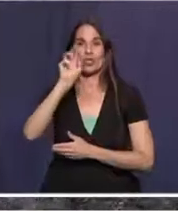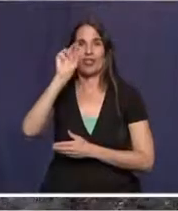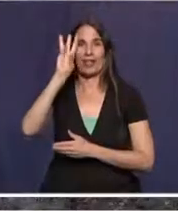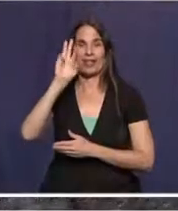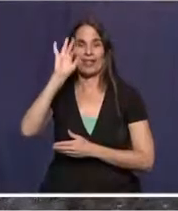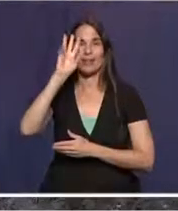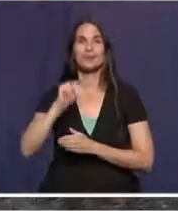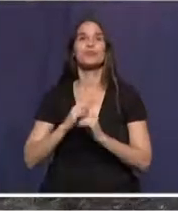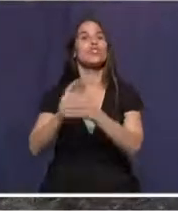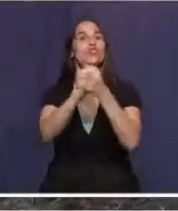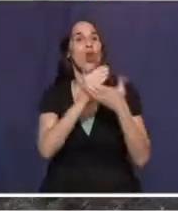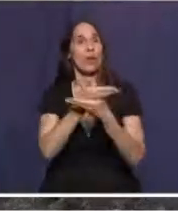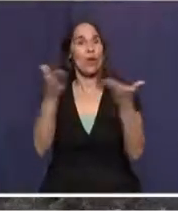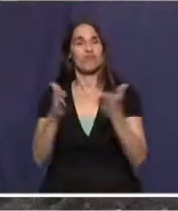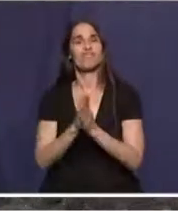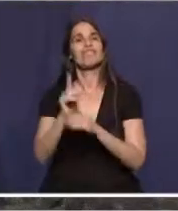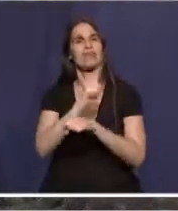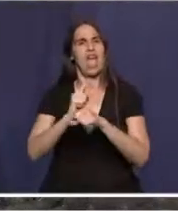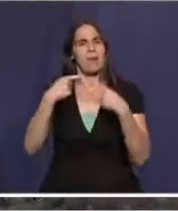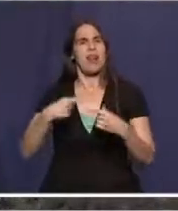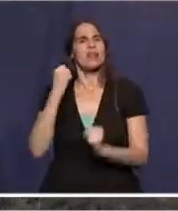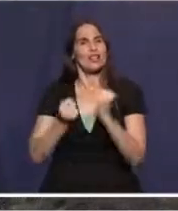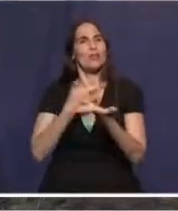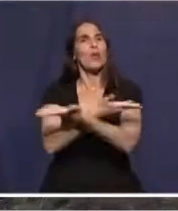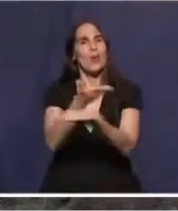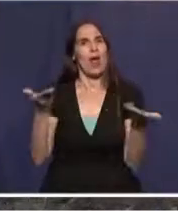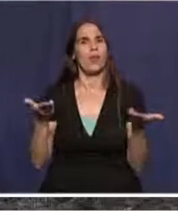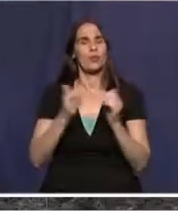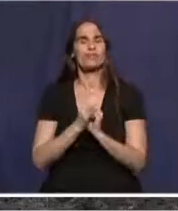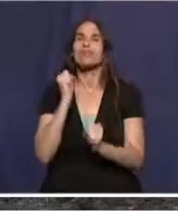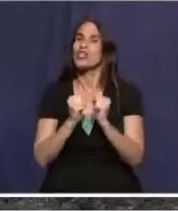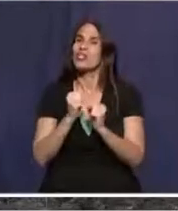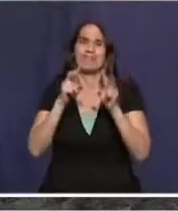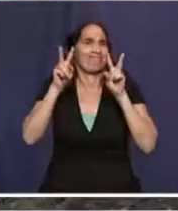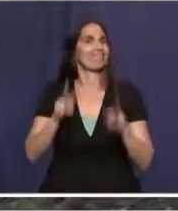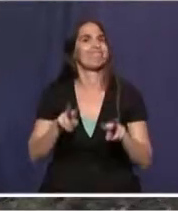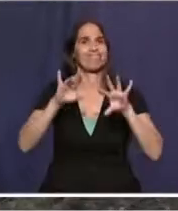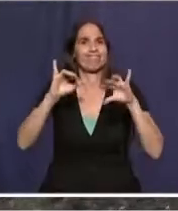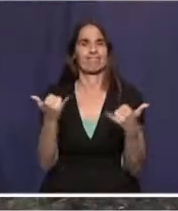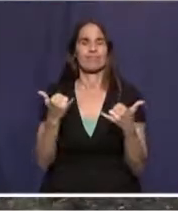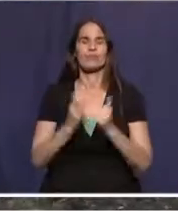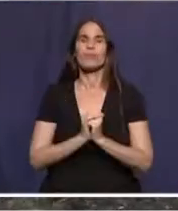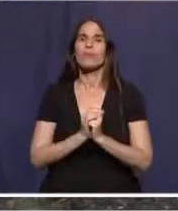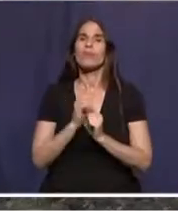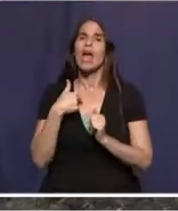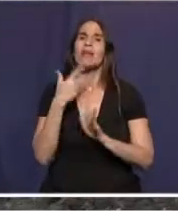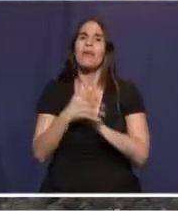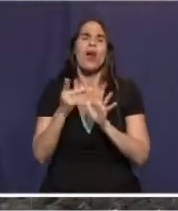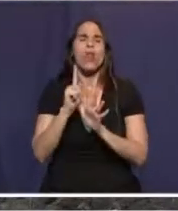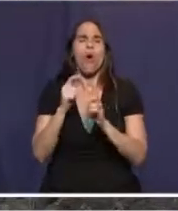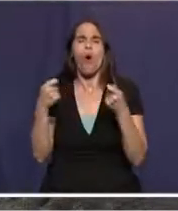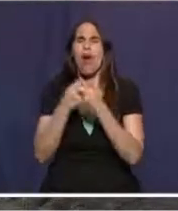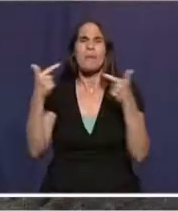שלום לכולם. הימים האלה קשים לכולנו, הם קשים מכל בחינה אפשרית. אני אדבר לא על